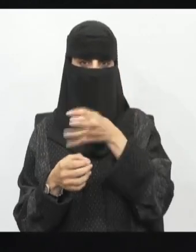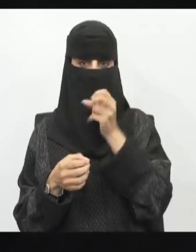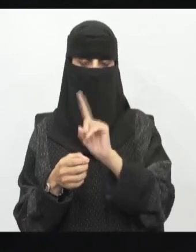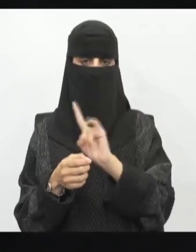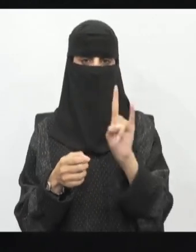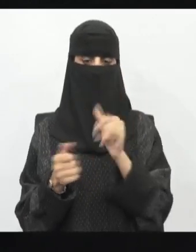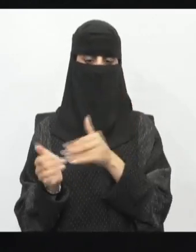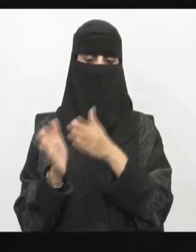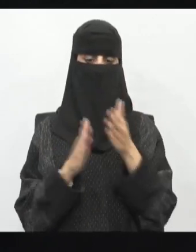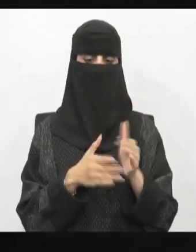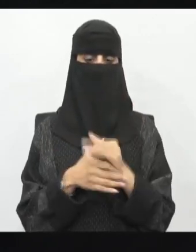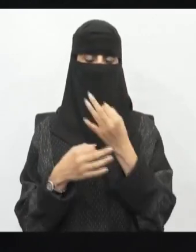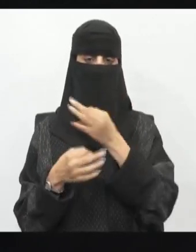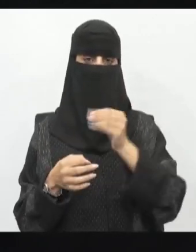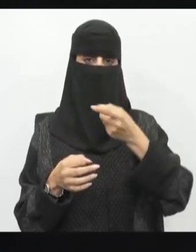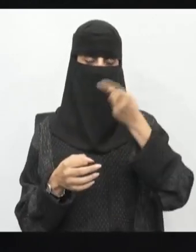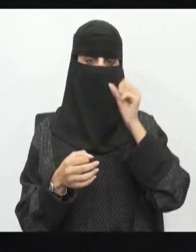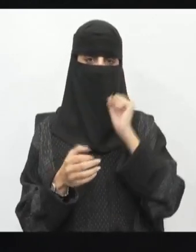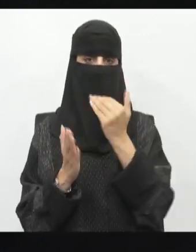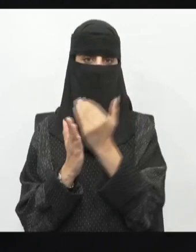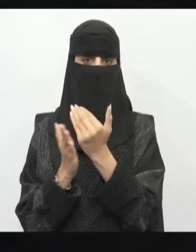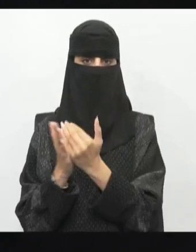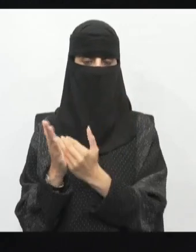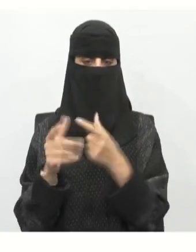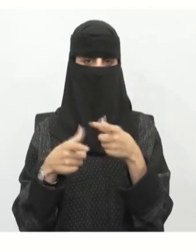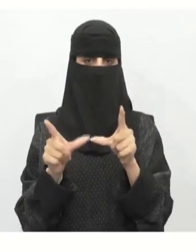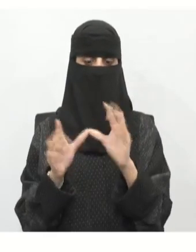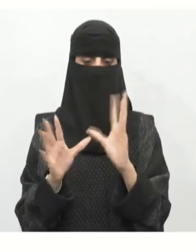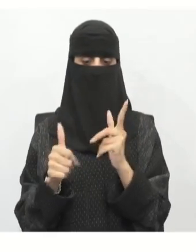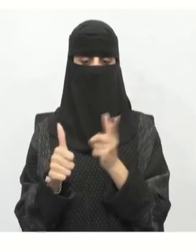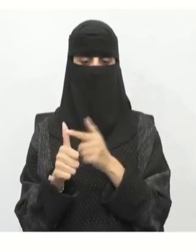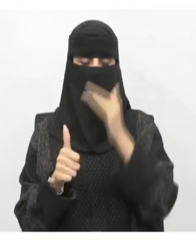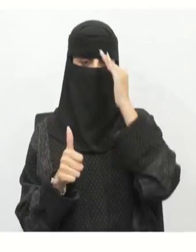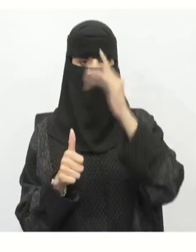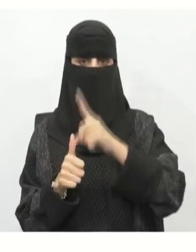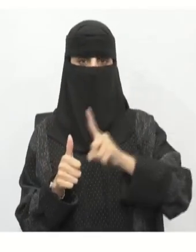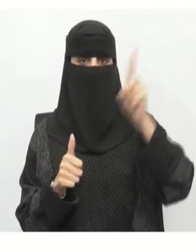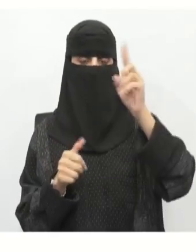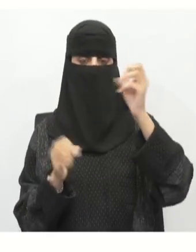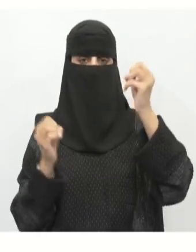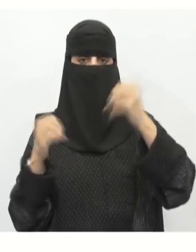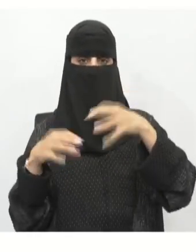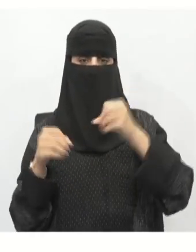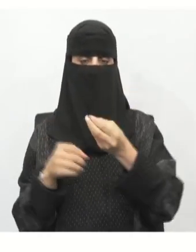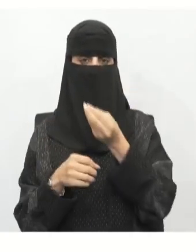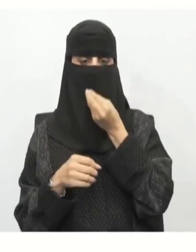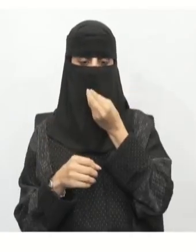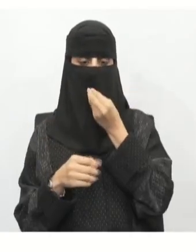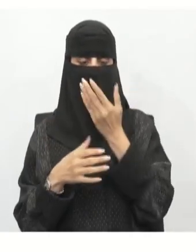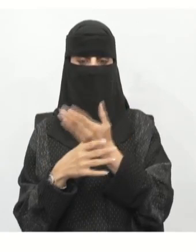ايضا تعرفنا على الارشادات العامه اولا شكر الله على نعمه الغذاء يكون